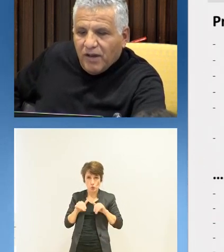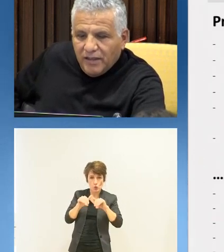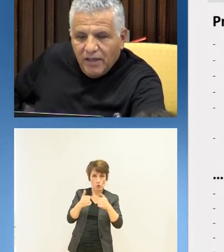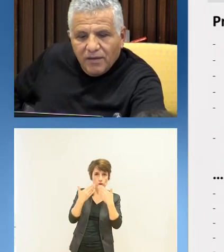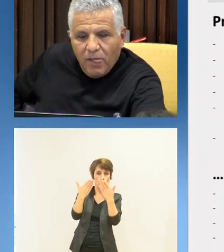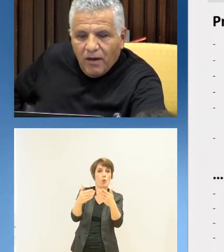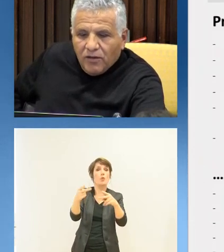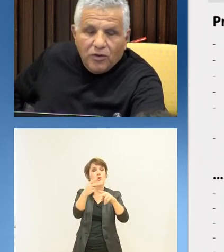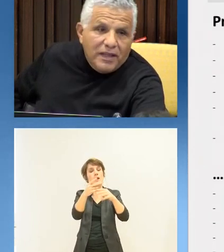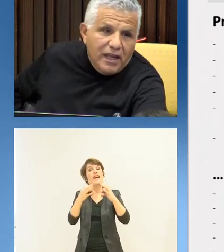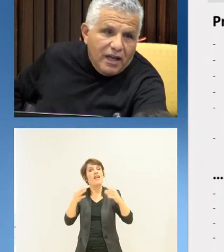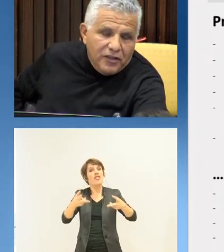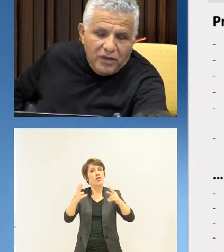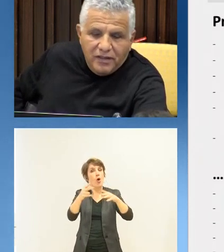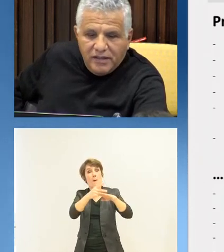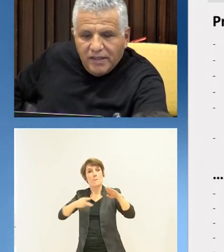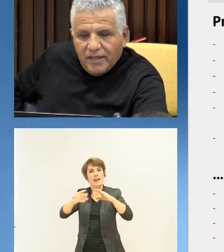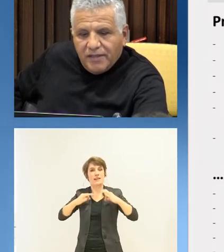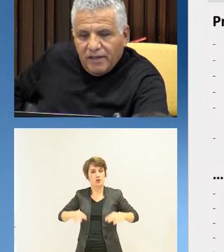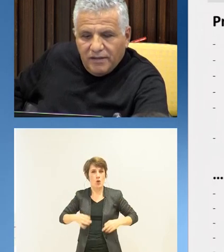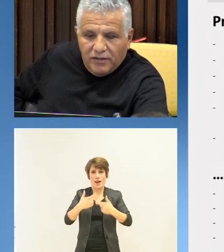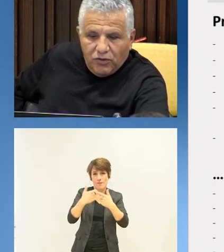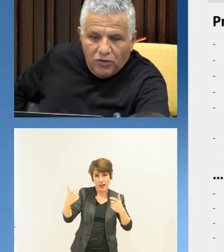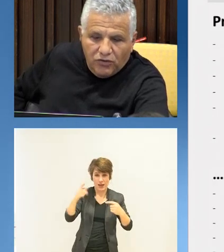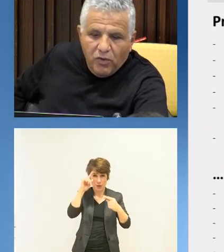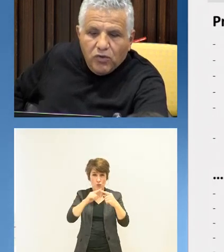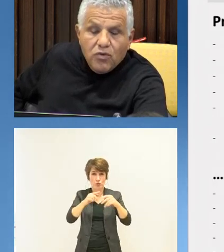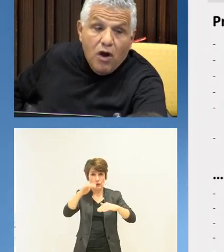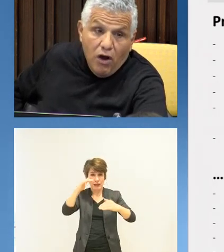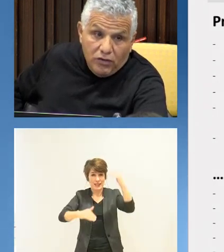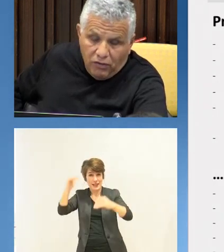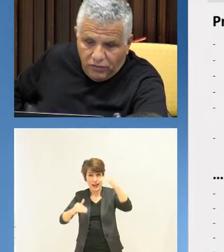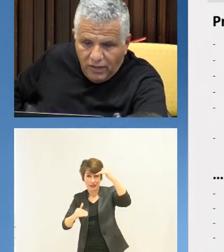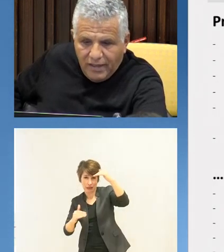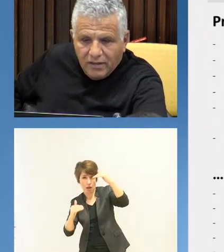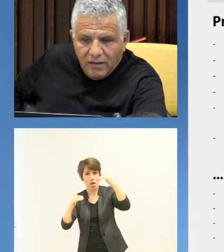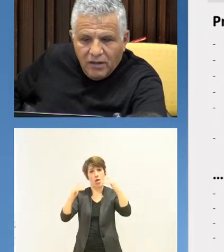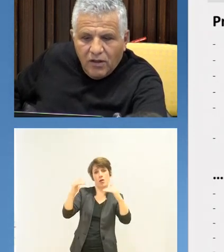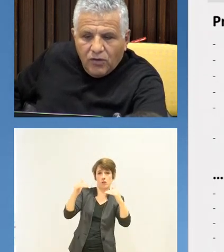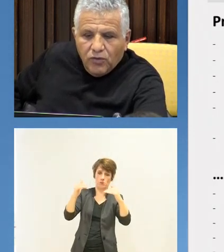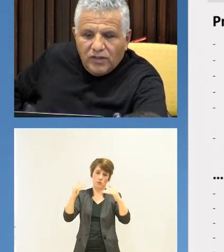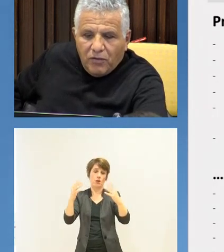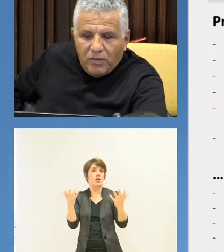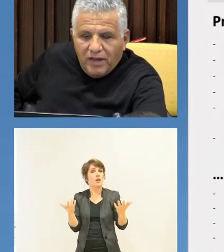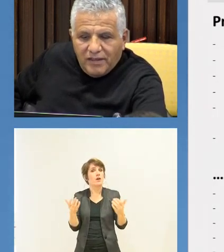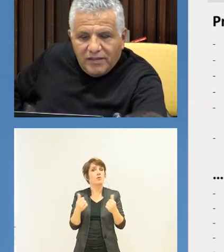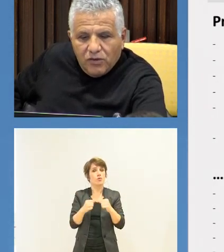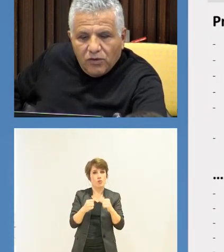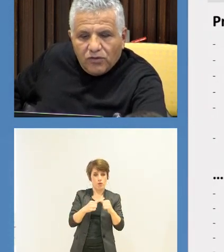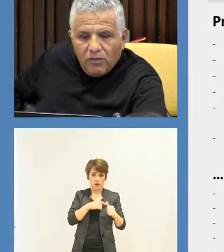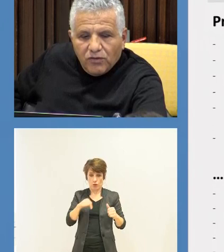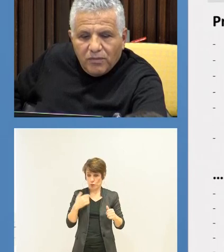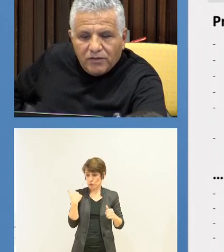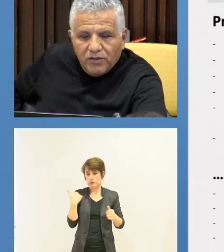varier de manière à réduire les inégalités qui se creusent beaucoup hors temps scolaire nous avons pris la décision